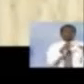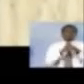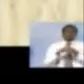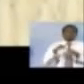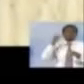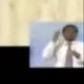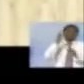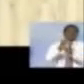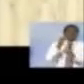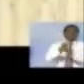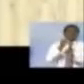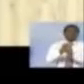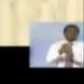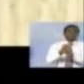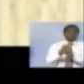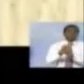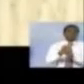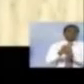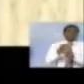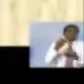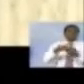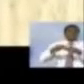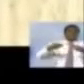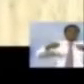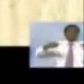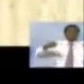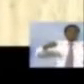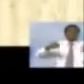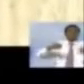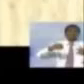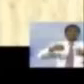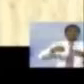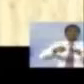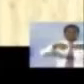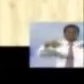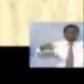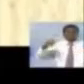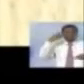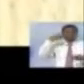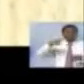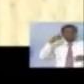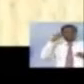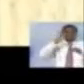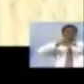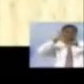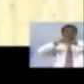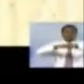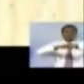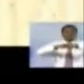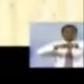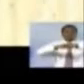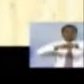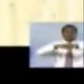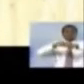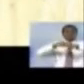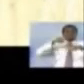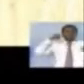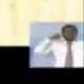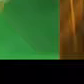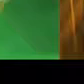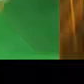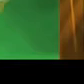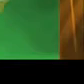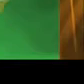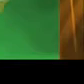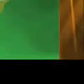relatif aux fonciers rural et urbain à préciser en vue de prévenir les conflits.